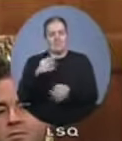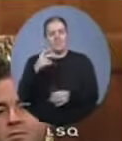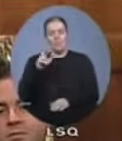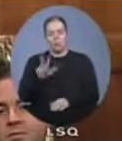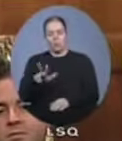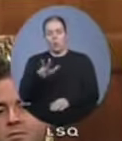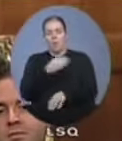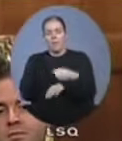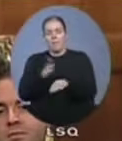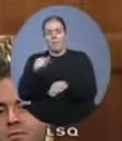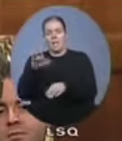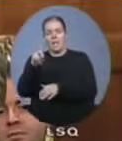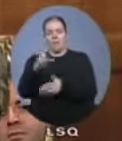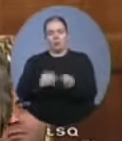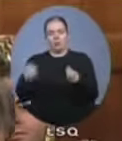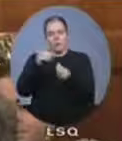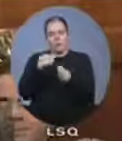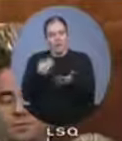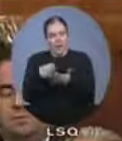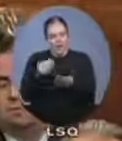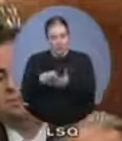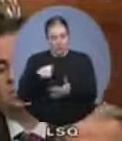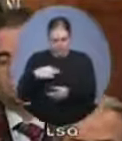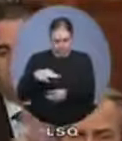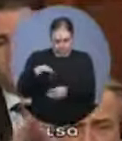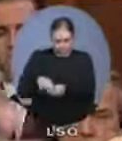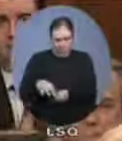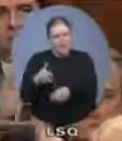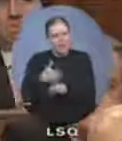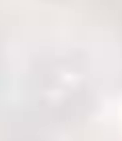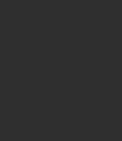par ce 3 milliards supplémentaires? Très honorable Premier ministre.